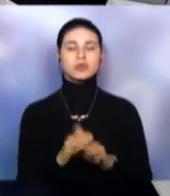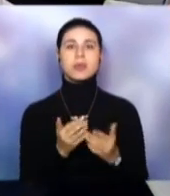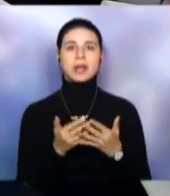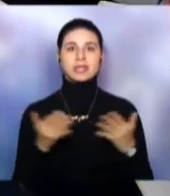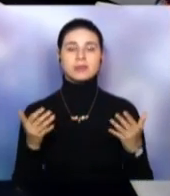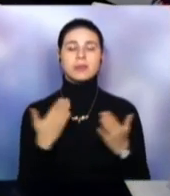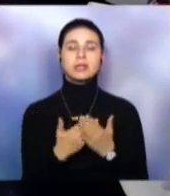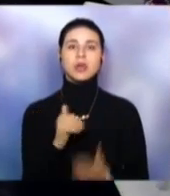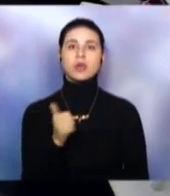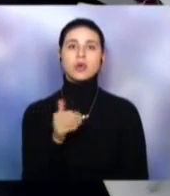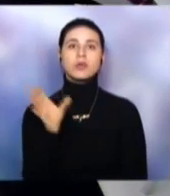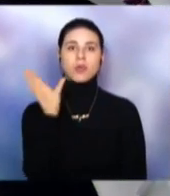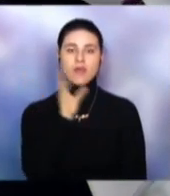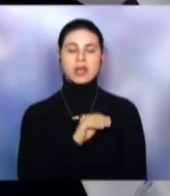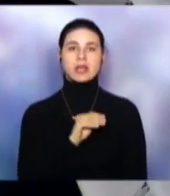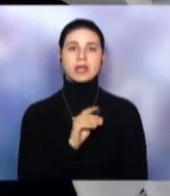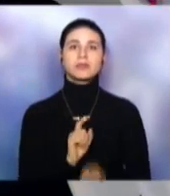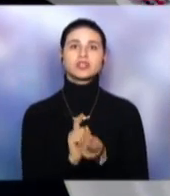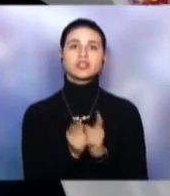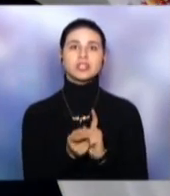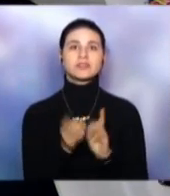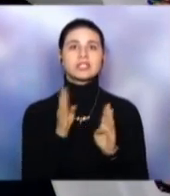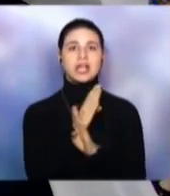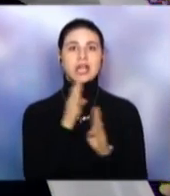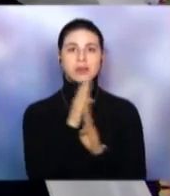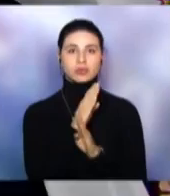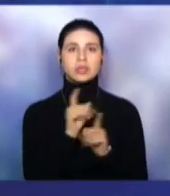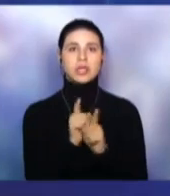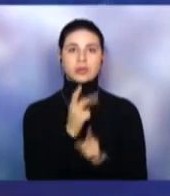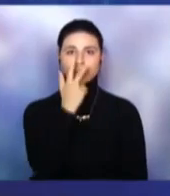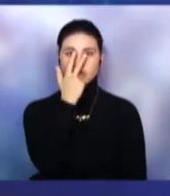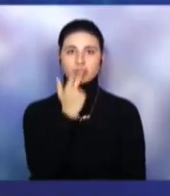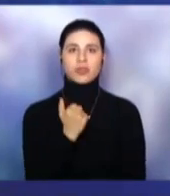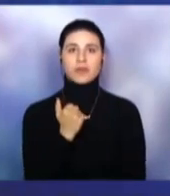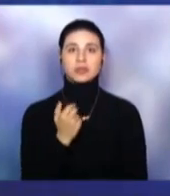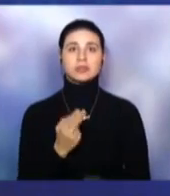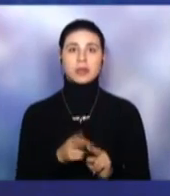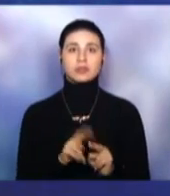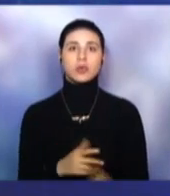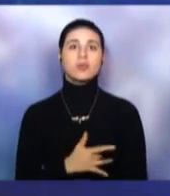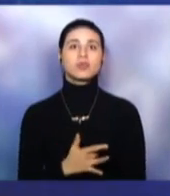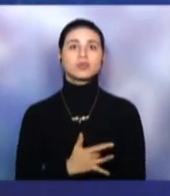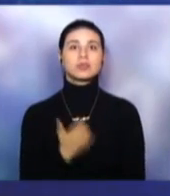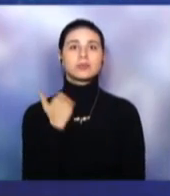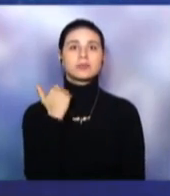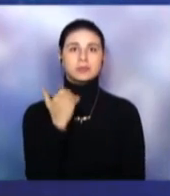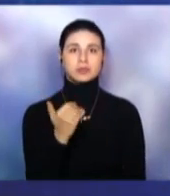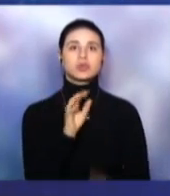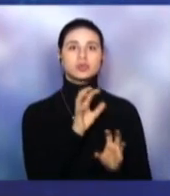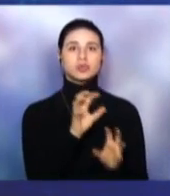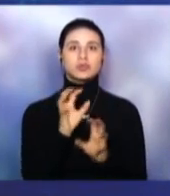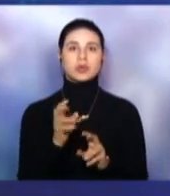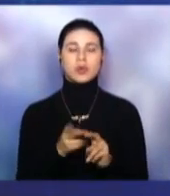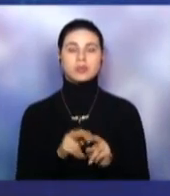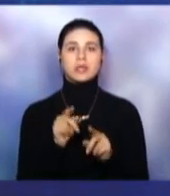ანუ როგორ მოვახერხებთ შეცვლილ გარემოსთან შეგუებას, შეჩვევას, სწორედ გულ-სისხლძარღვთა სისტემა უზრუნველყოფს